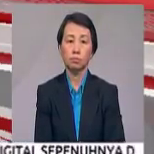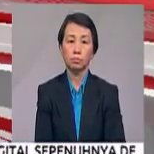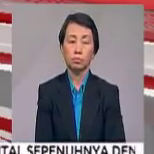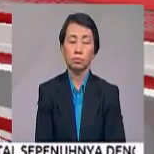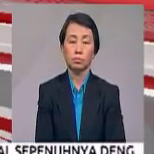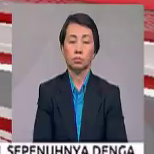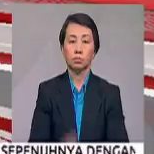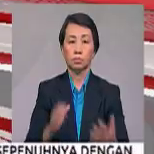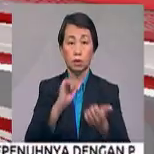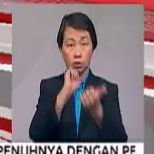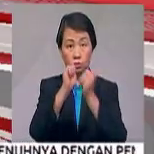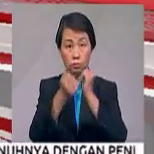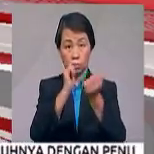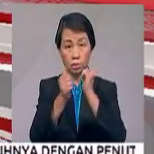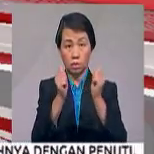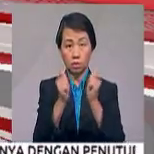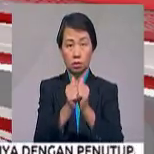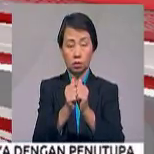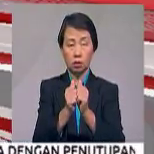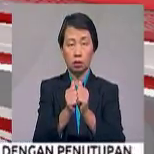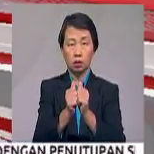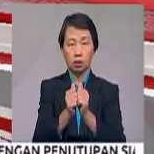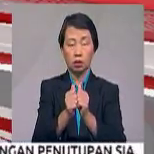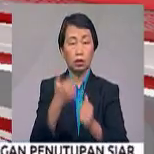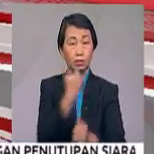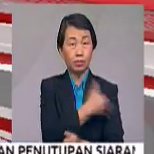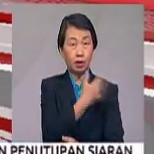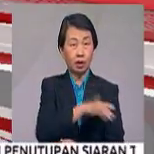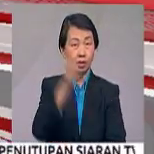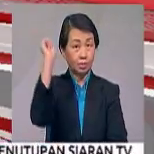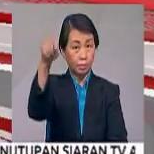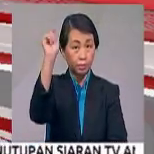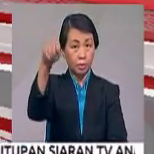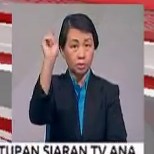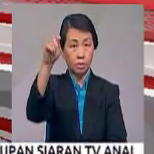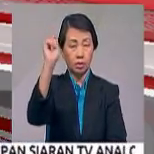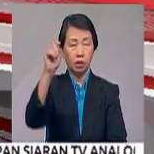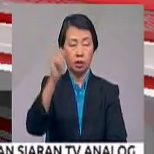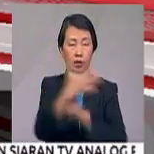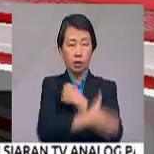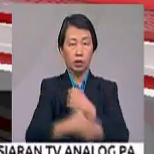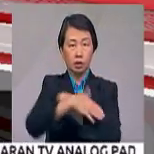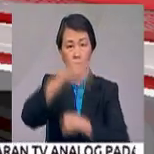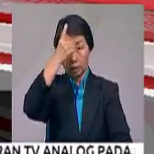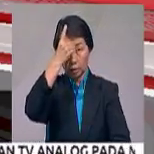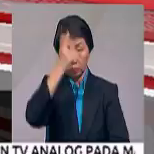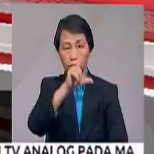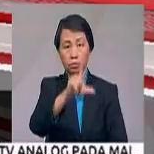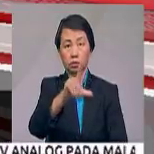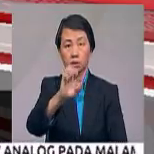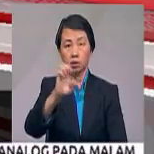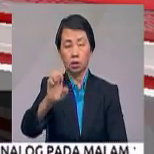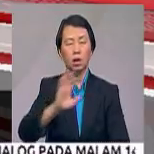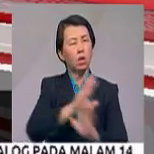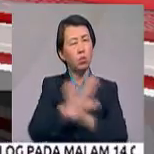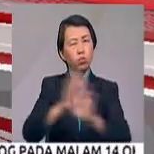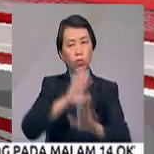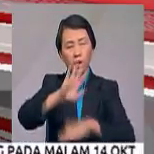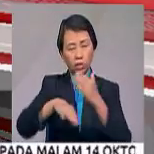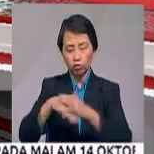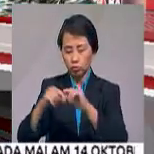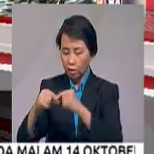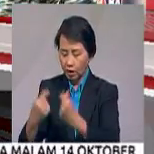Kita mulakan segmen sukan pada malam ini dengan perkembangan bekas jago badminton, legenda badminton negara, Dato' Lee Chong Wei. Tidak semua